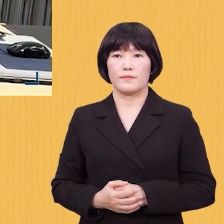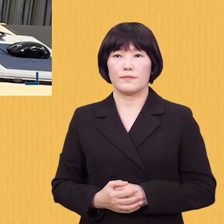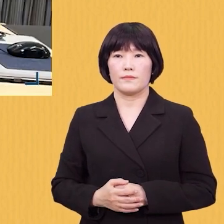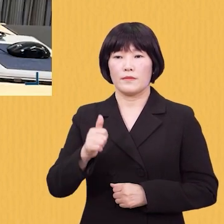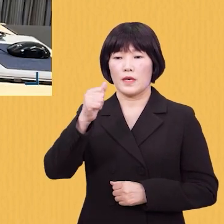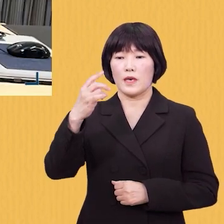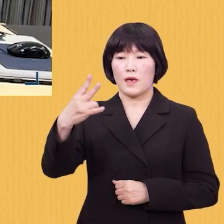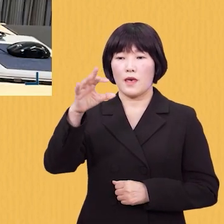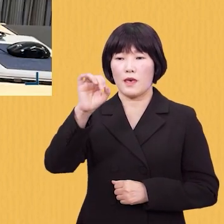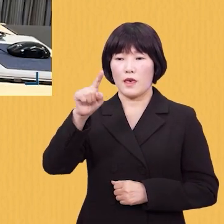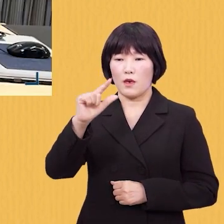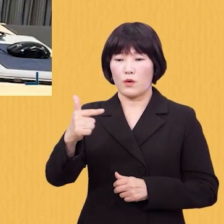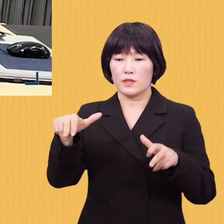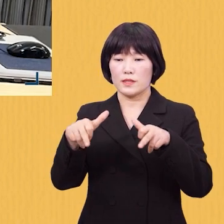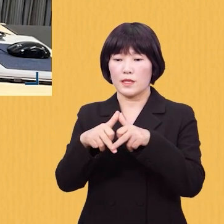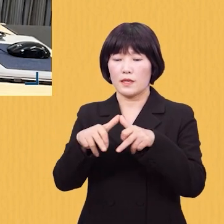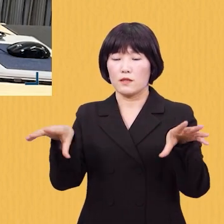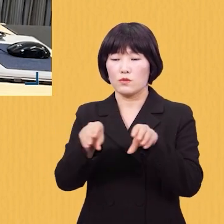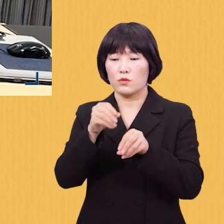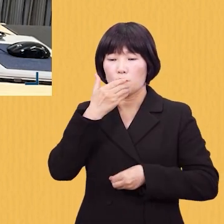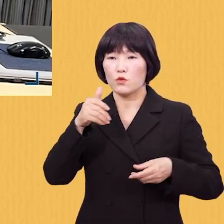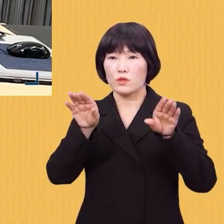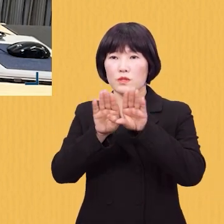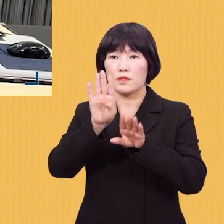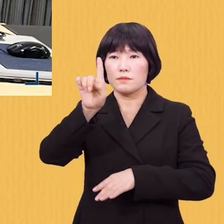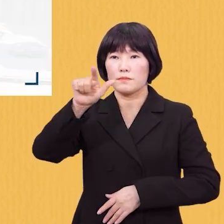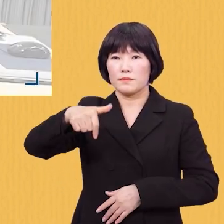해원 장애인 종합복지관 박선영님,